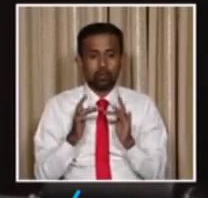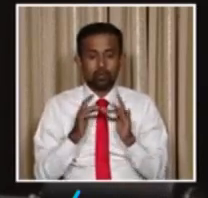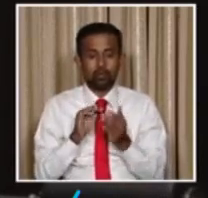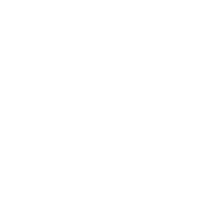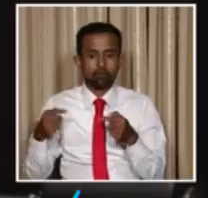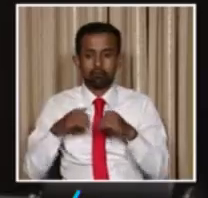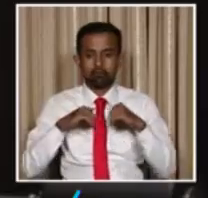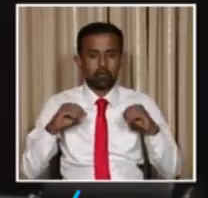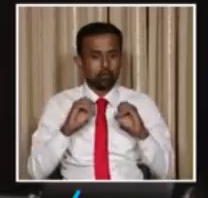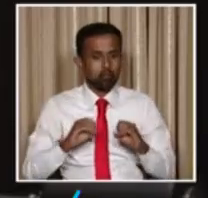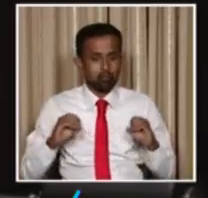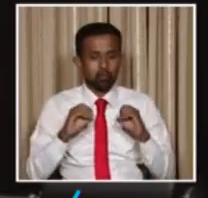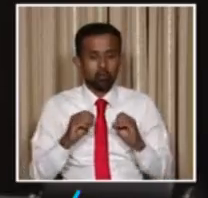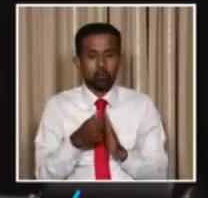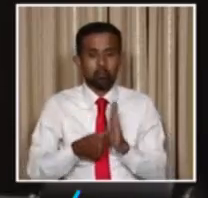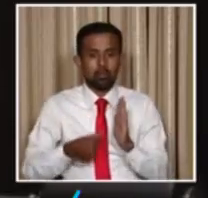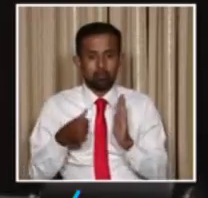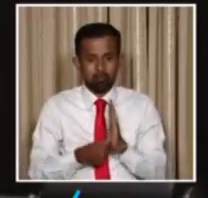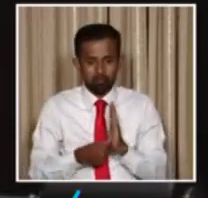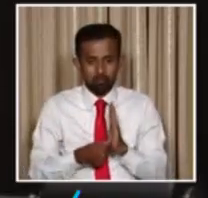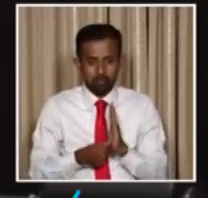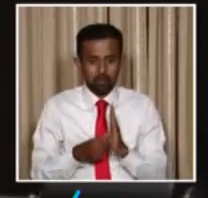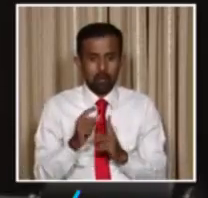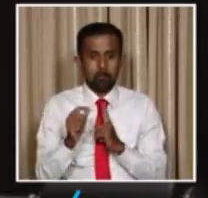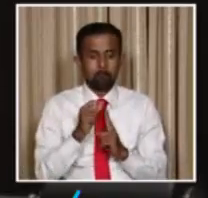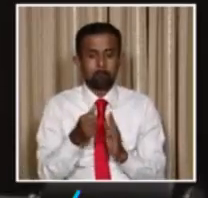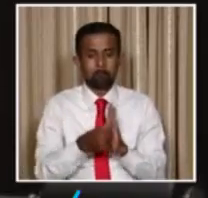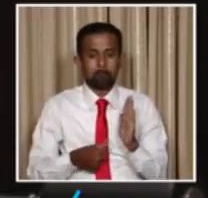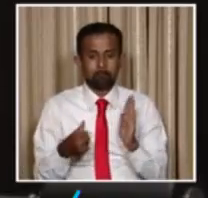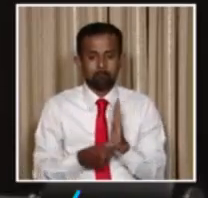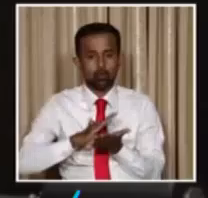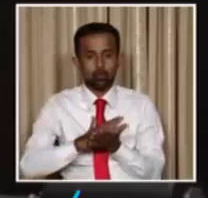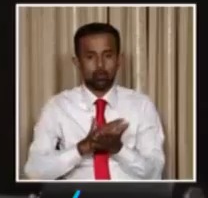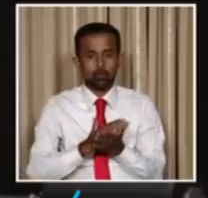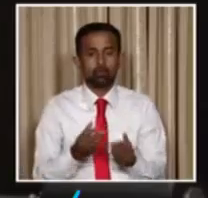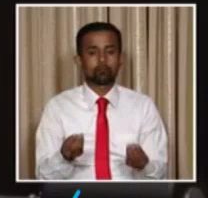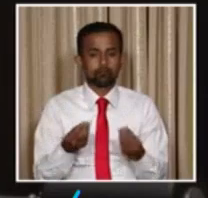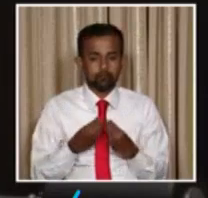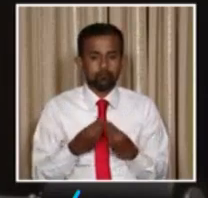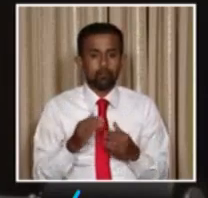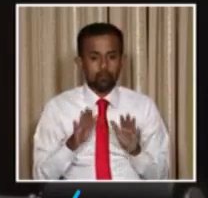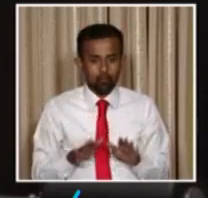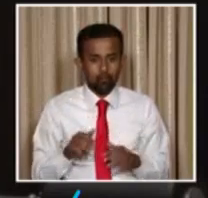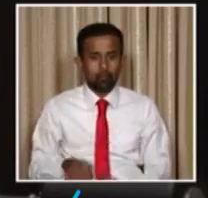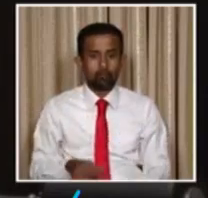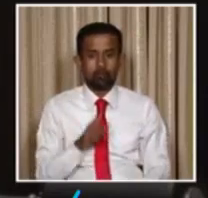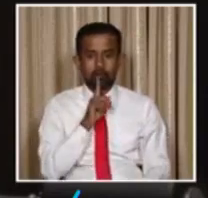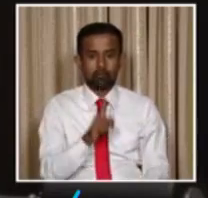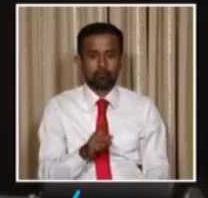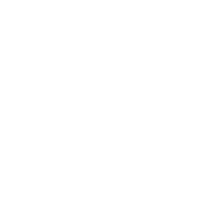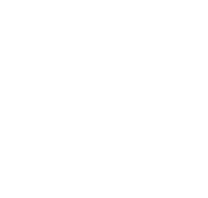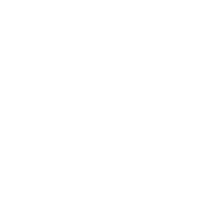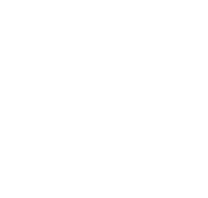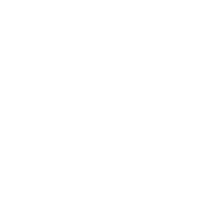ඇක්ට් එක ගේන්න. මේ පනත ගෙනීම සඳහා පාර්ලිමේන්තුවට මේ පනත ගෙනීම සඳහා සහයෝගය ලබා දිය යුතුයි කියන එක මම මේ අවස්ථාවේ සඳහන් කරනවා.